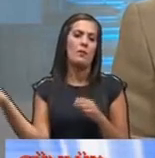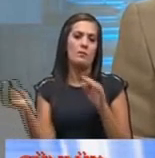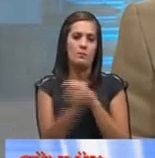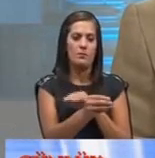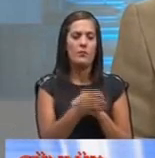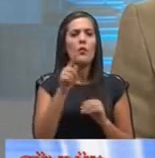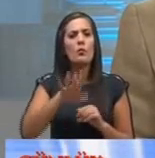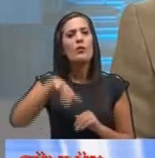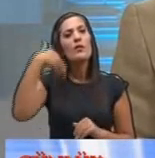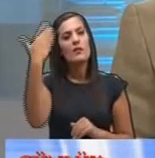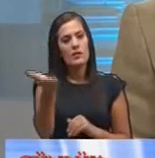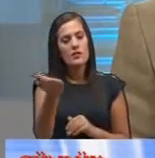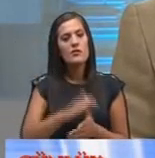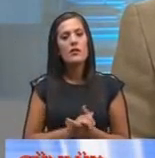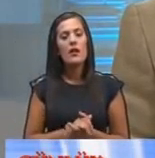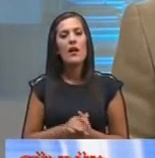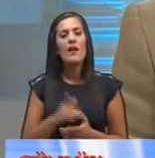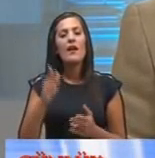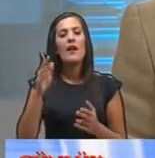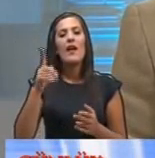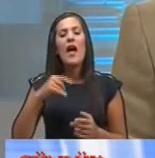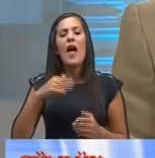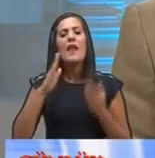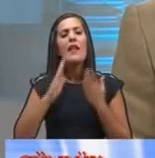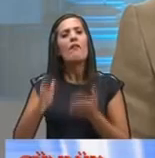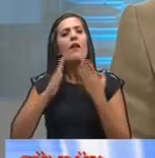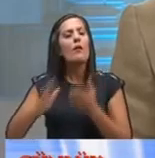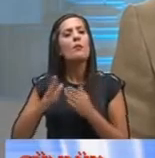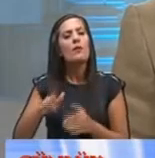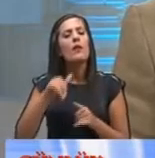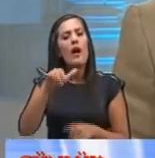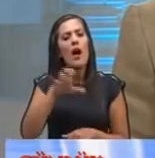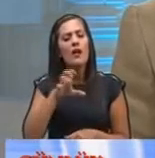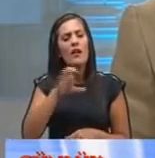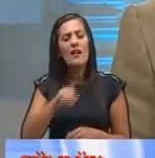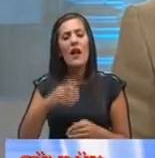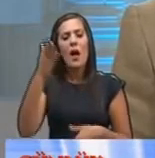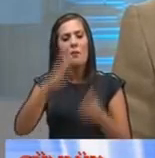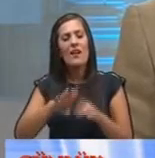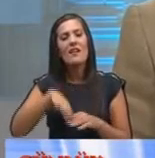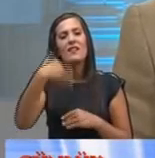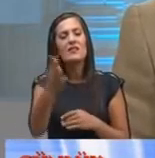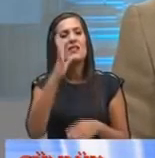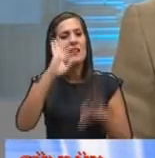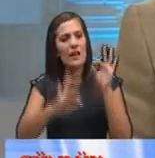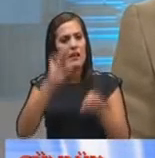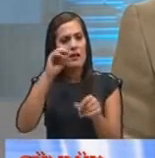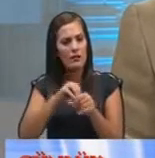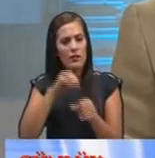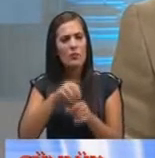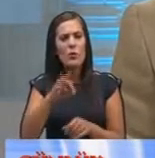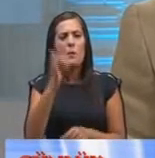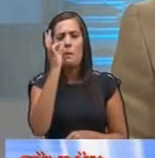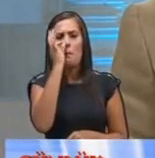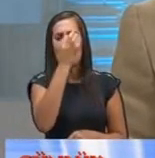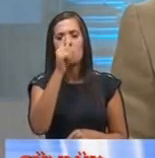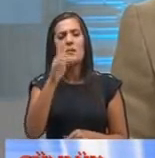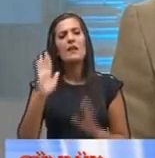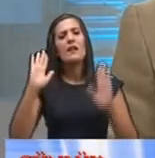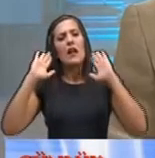ameliyat. Onun dışında kronik ağrı ve ameliyat dışı tedavilere, ki bunları da basit bir